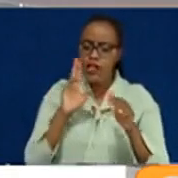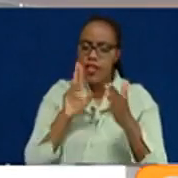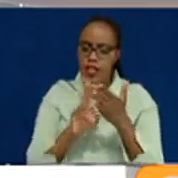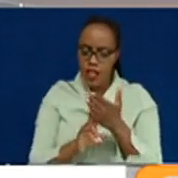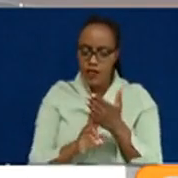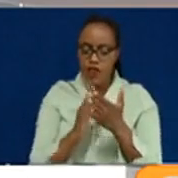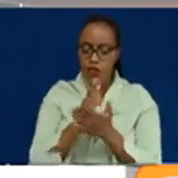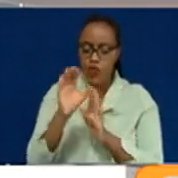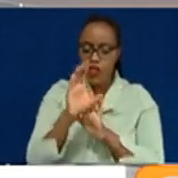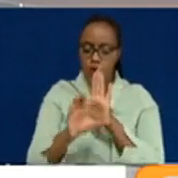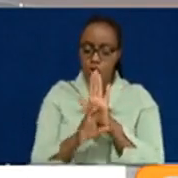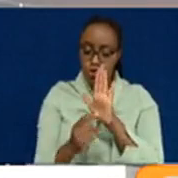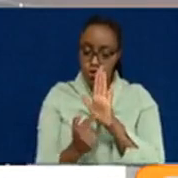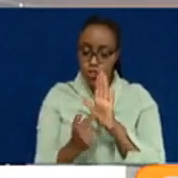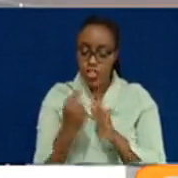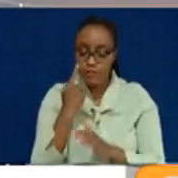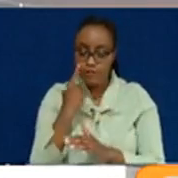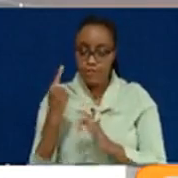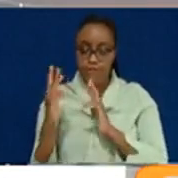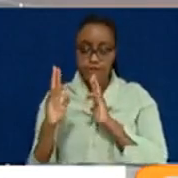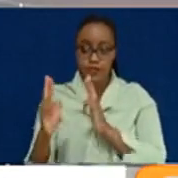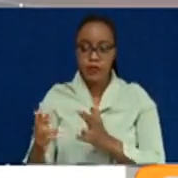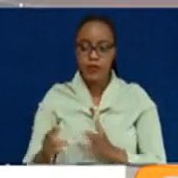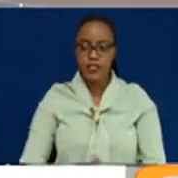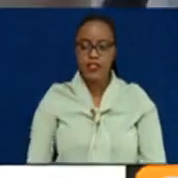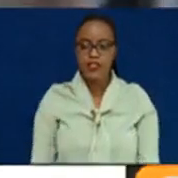ya kikatiba. Steven Leto na taarifa hiyo.